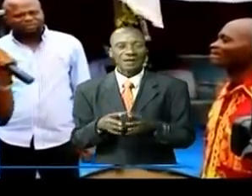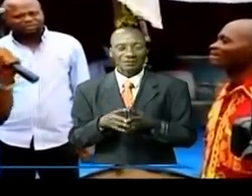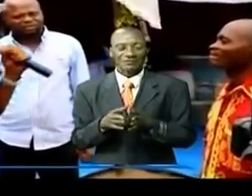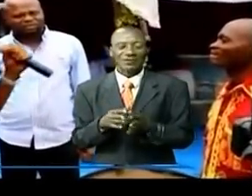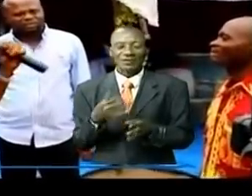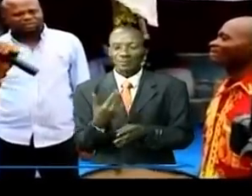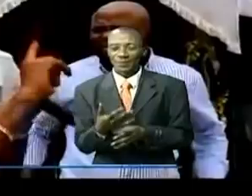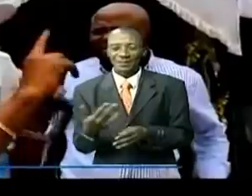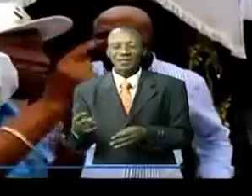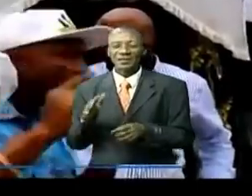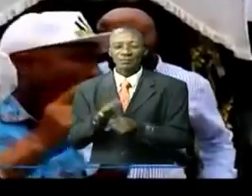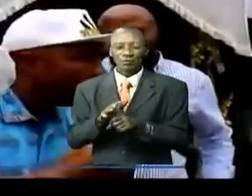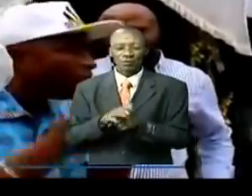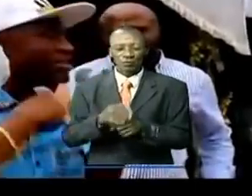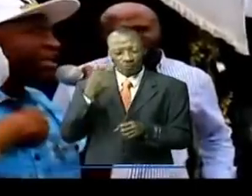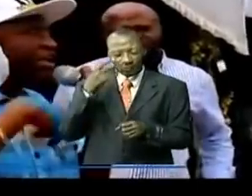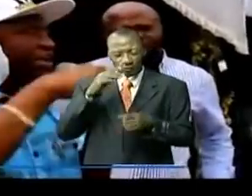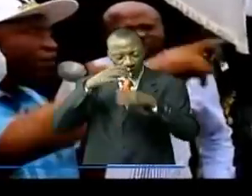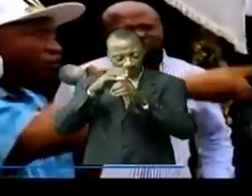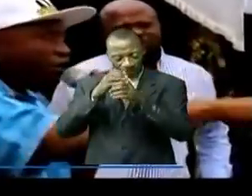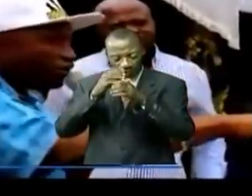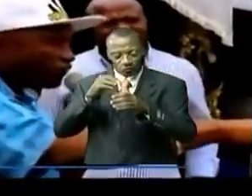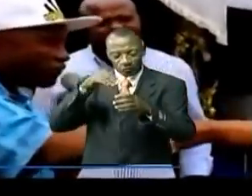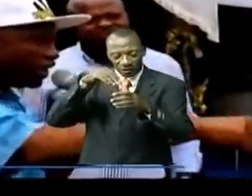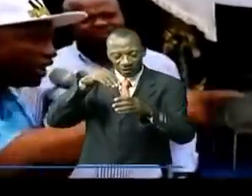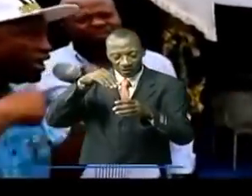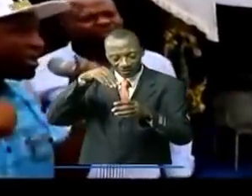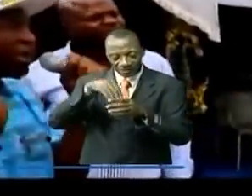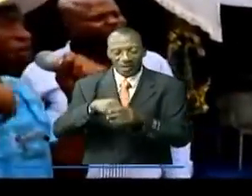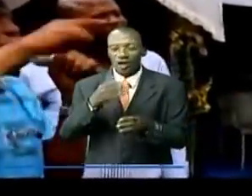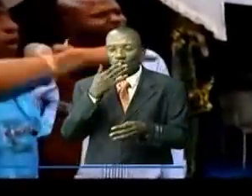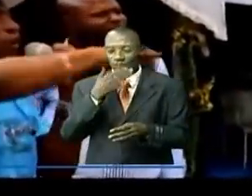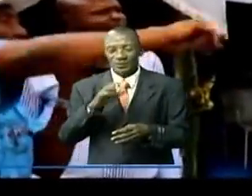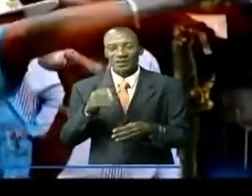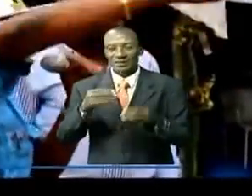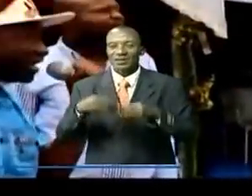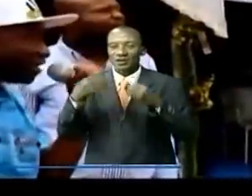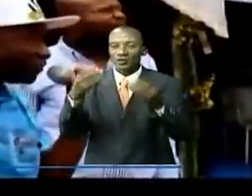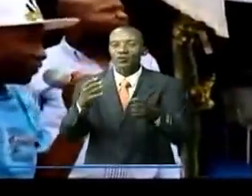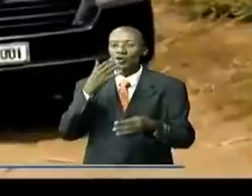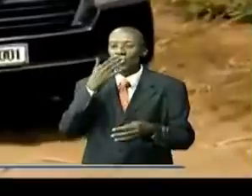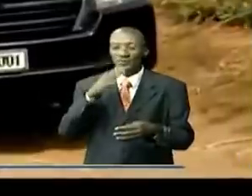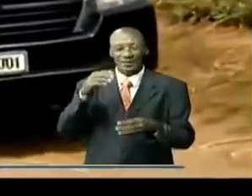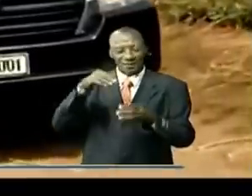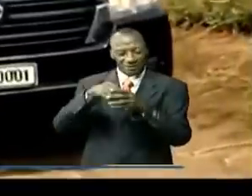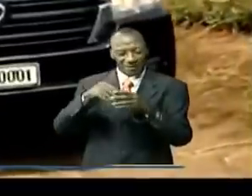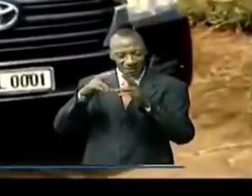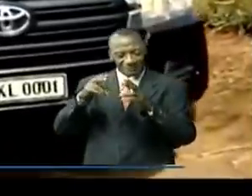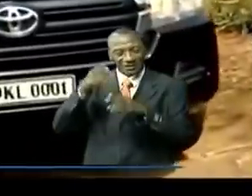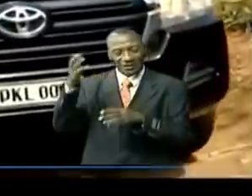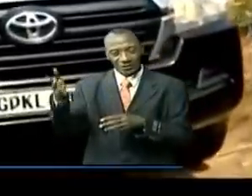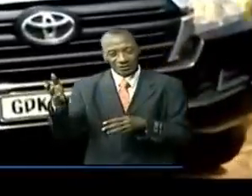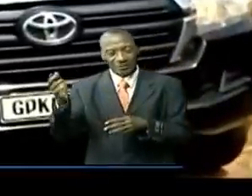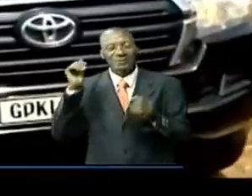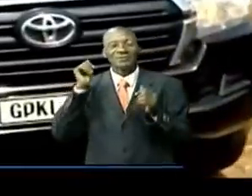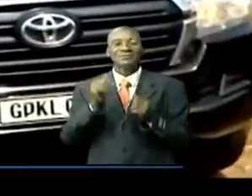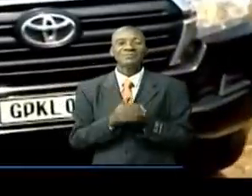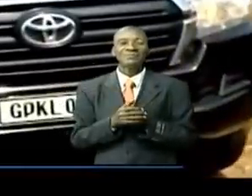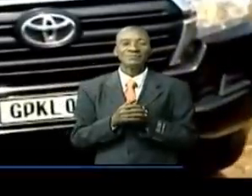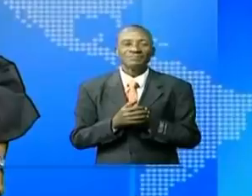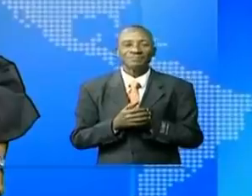des laboratoires médicaux, notamment les microscopies et consorts. Les trains de sa mission est encore en marche.